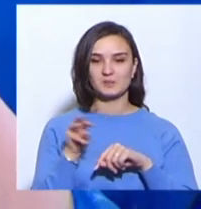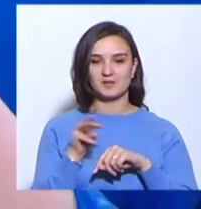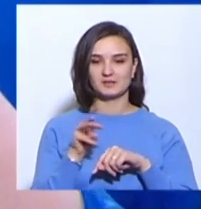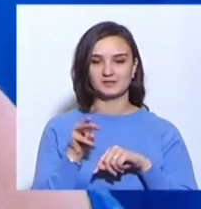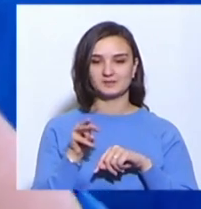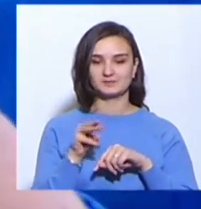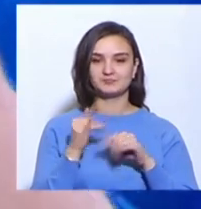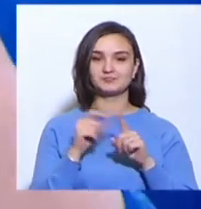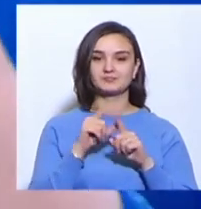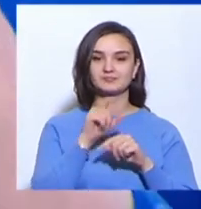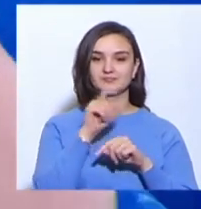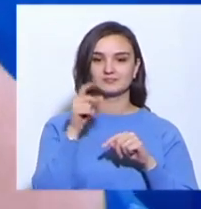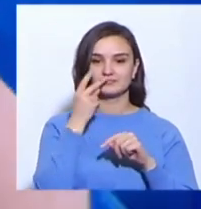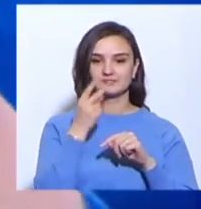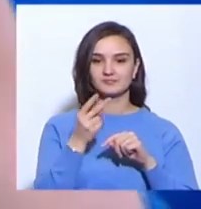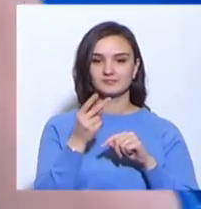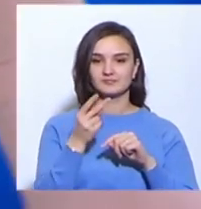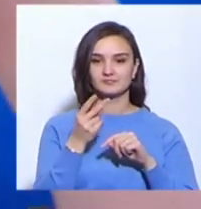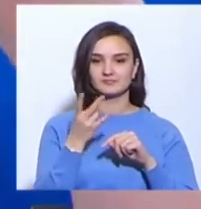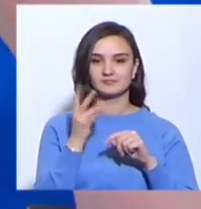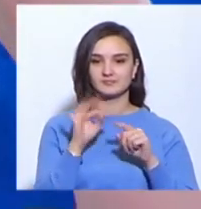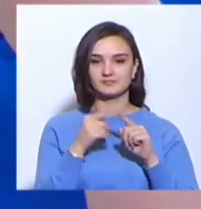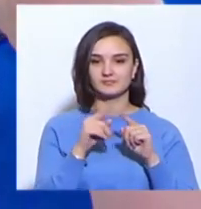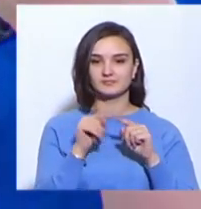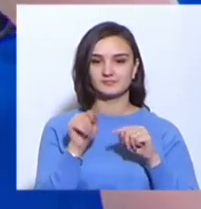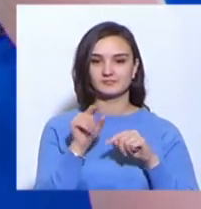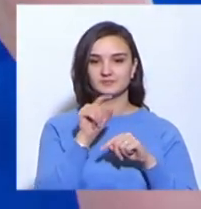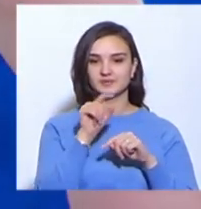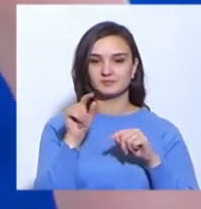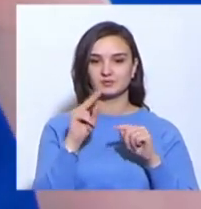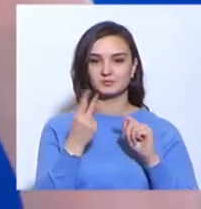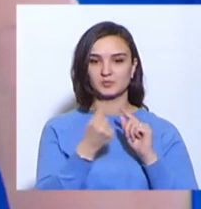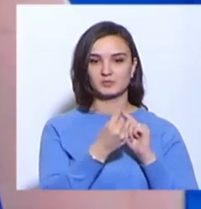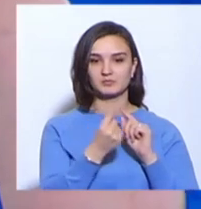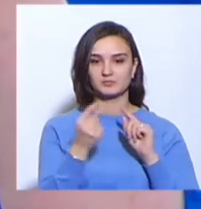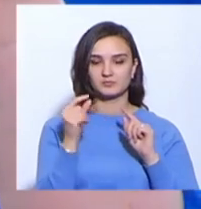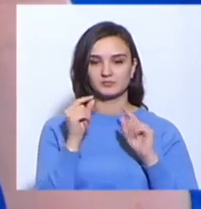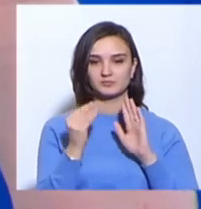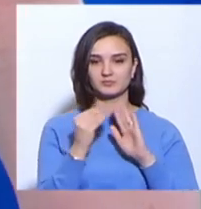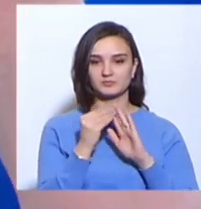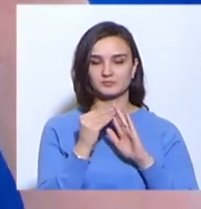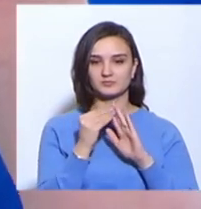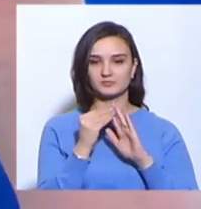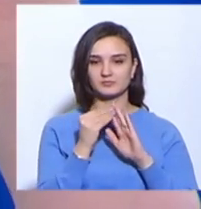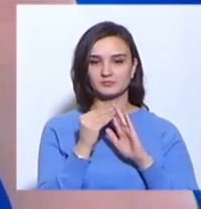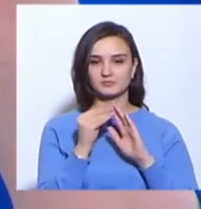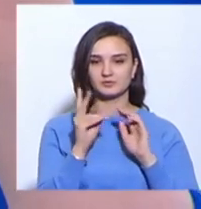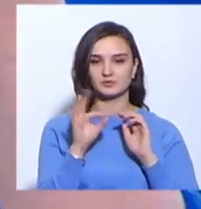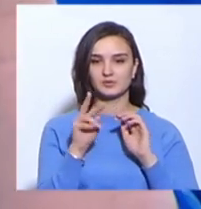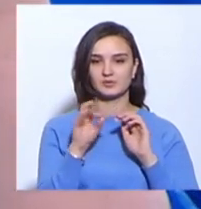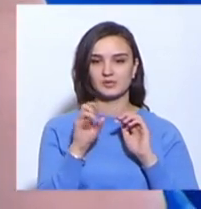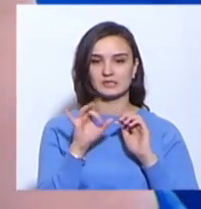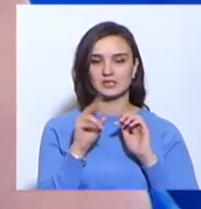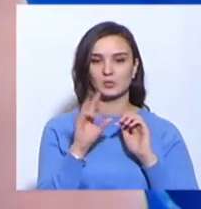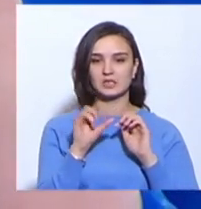თქვენ სათაურში ცხედავთ ამას, თუმცა ამ სამაჯურის მეორე მხარეს მითითებულია კოლორექტალური